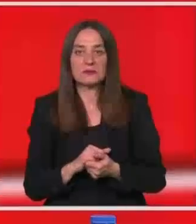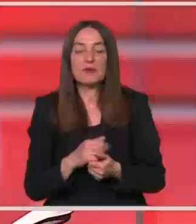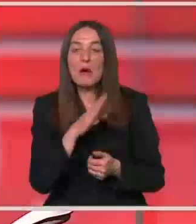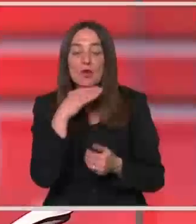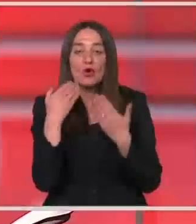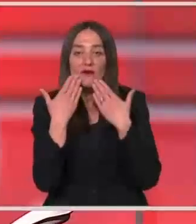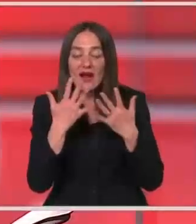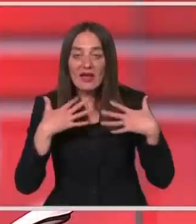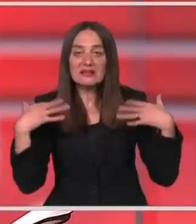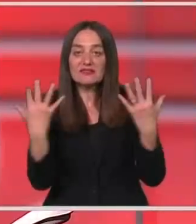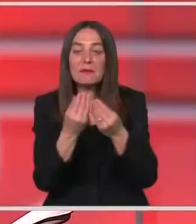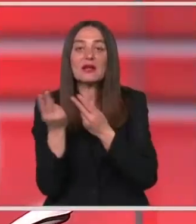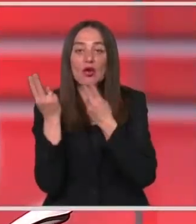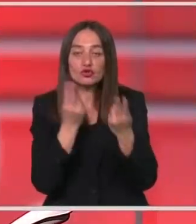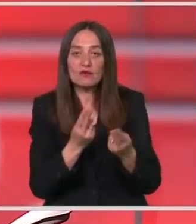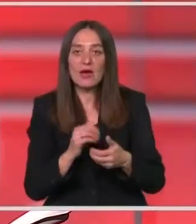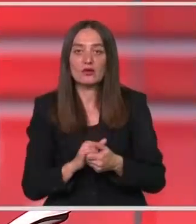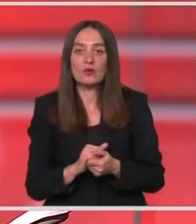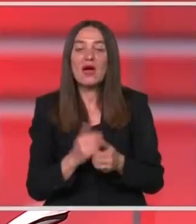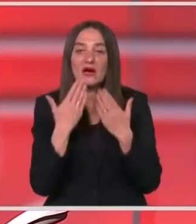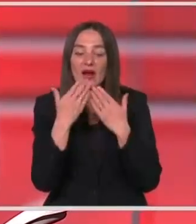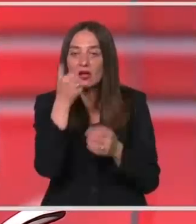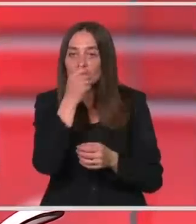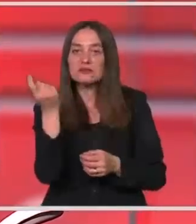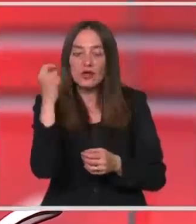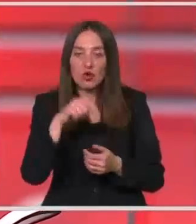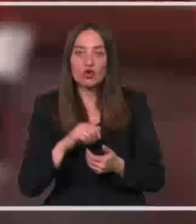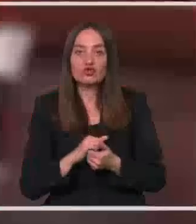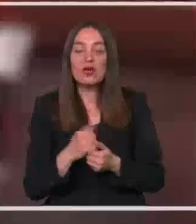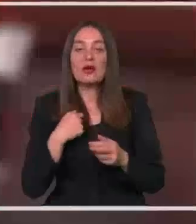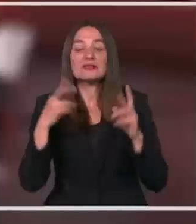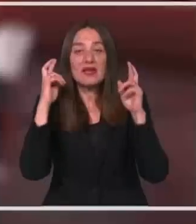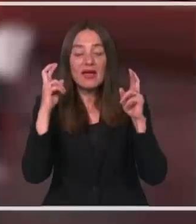vam hvala svima na gostovanju. Hvala vam što ste došli i